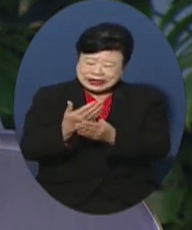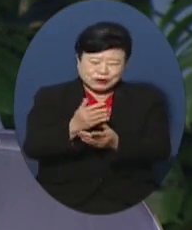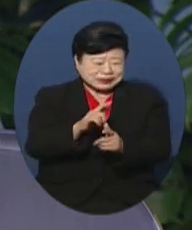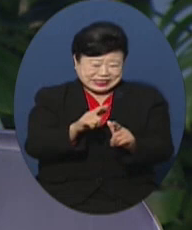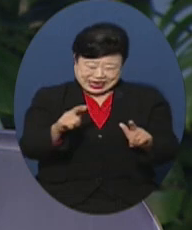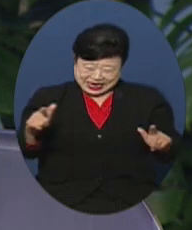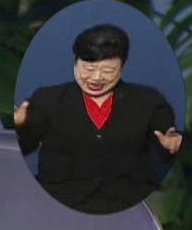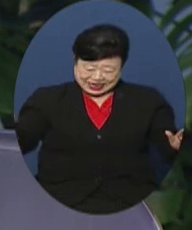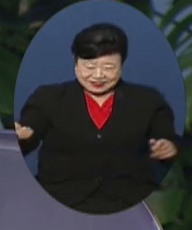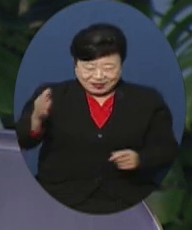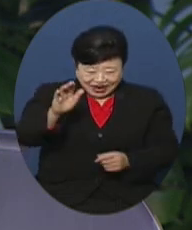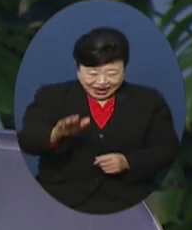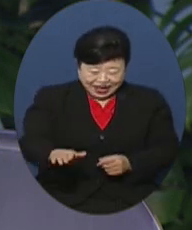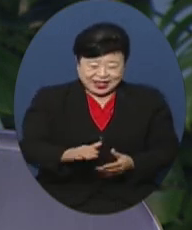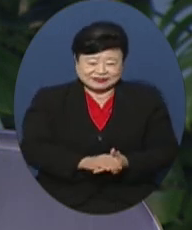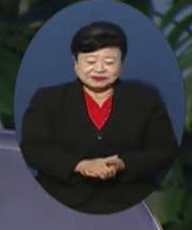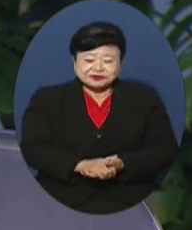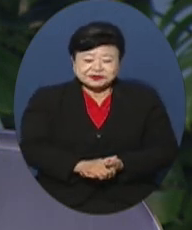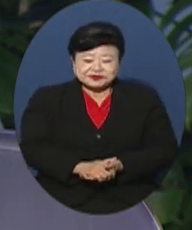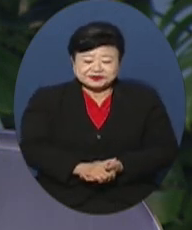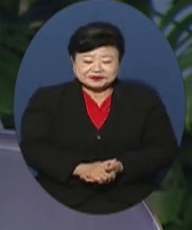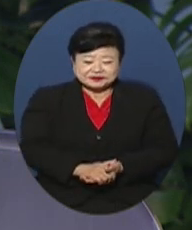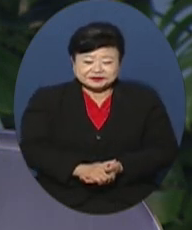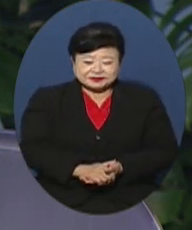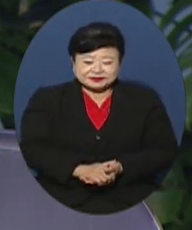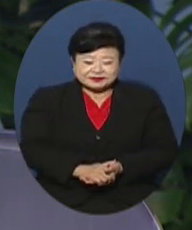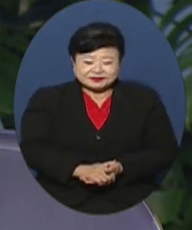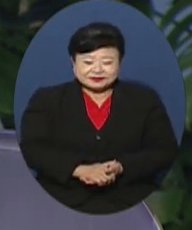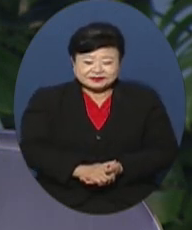많아지지 않는다라는 말이 있습니다.